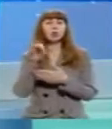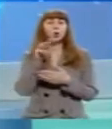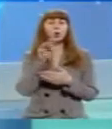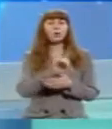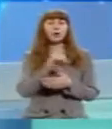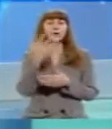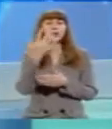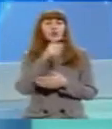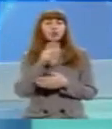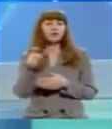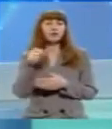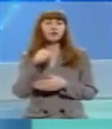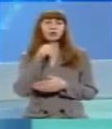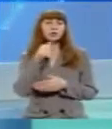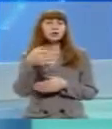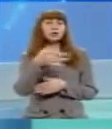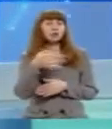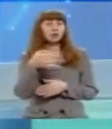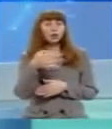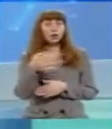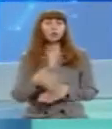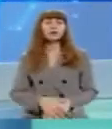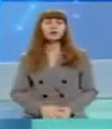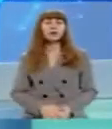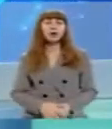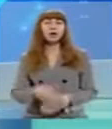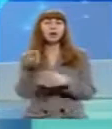1961-1993 жылғы ер адамдар мен